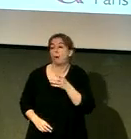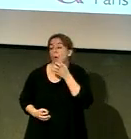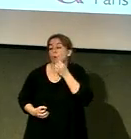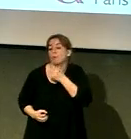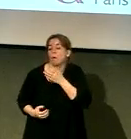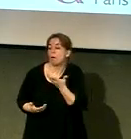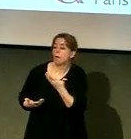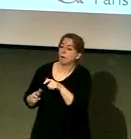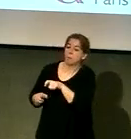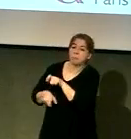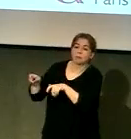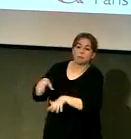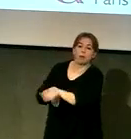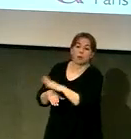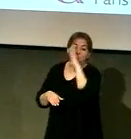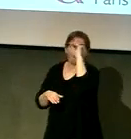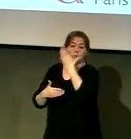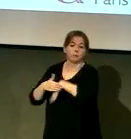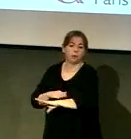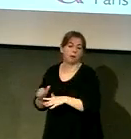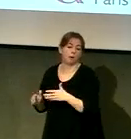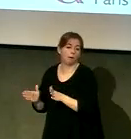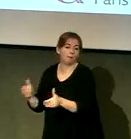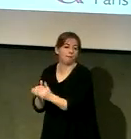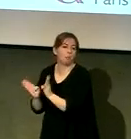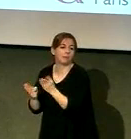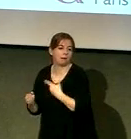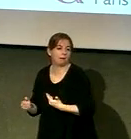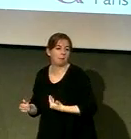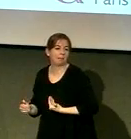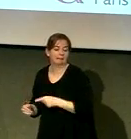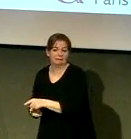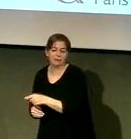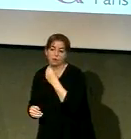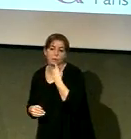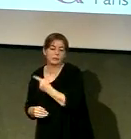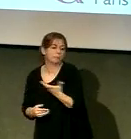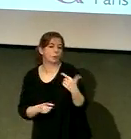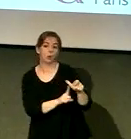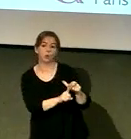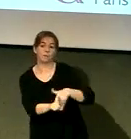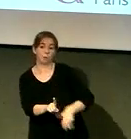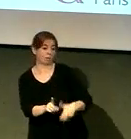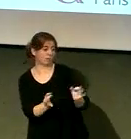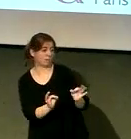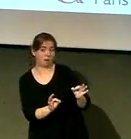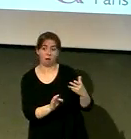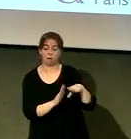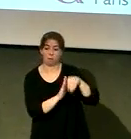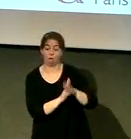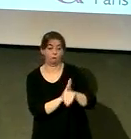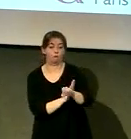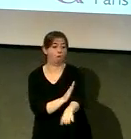personnels de maternité comme un clignotant, un signal d'alerte vis-à-vis de cette femme. Et puis ensuite, vous avez tous